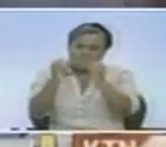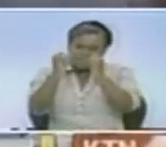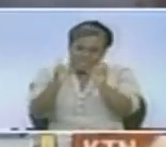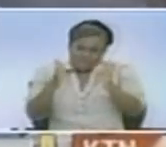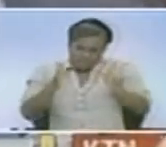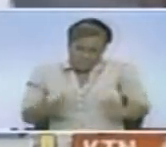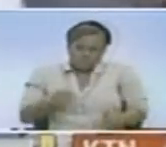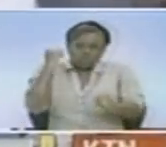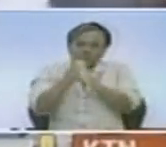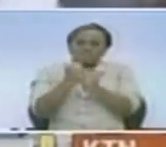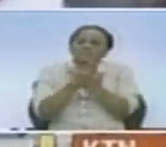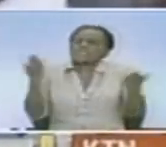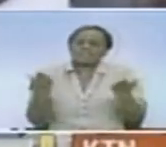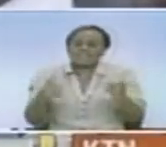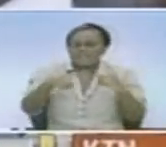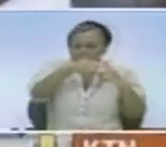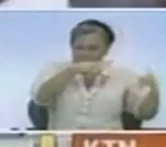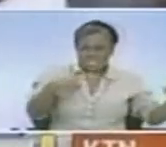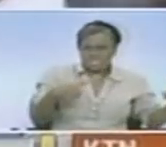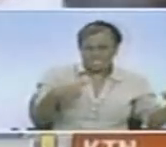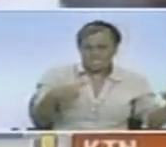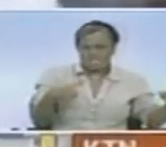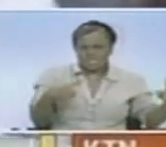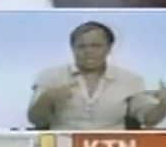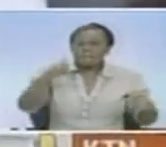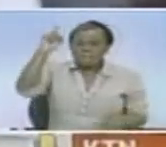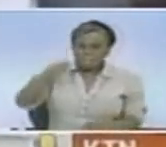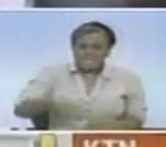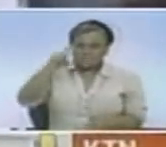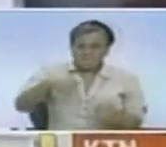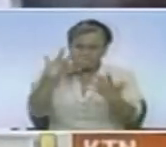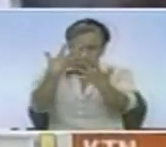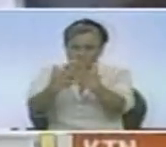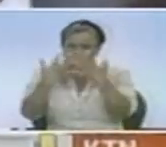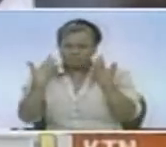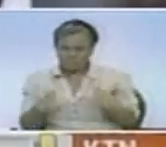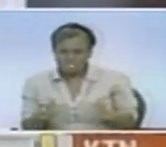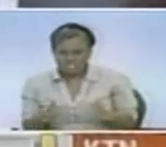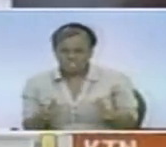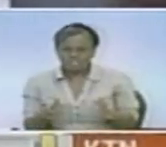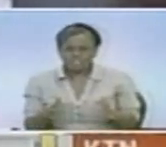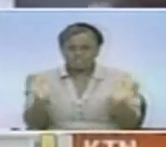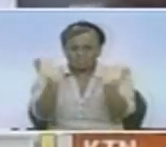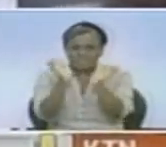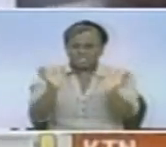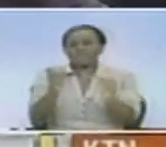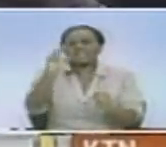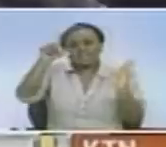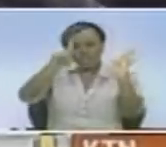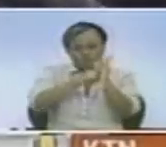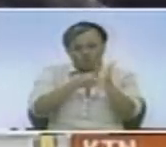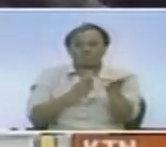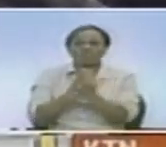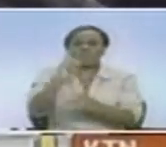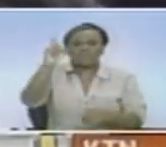amefanya kitendo ya mauaji mpaka yeye ashikwe na hatua ichukuliwe na kisheria.